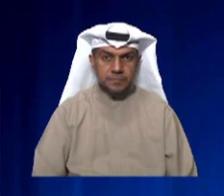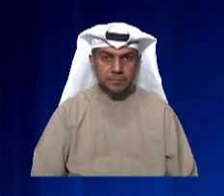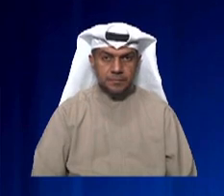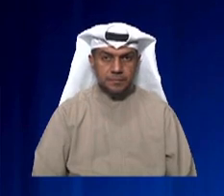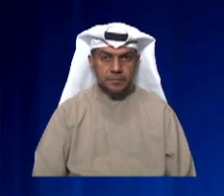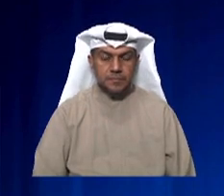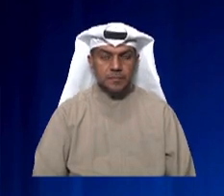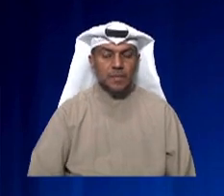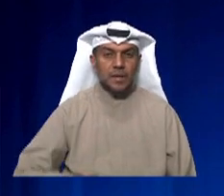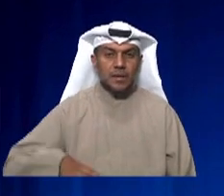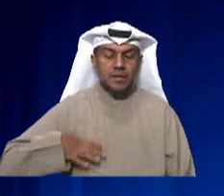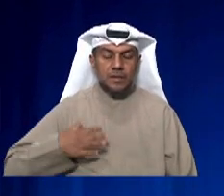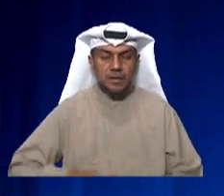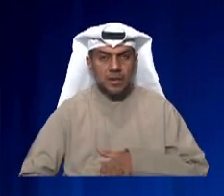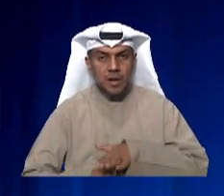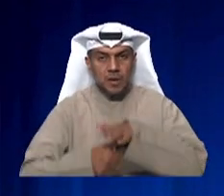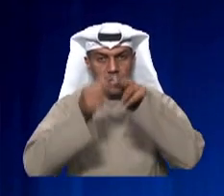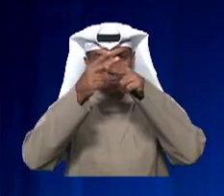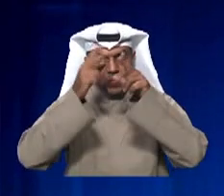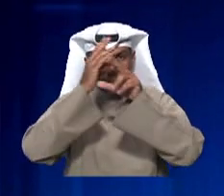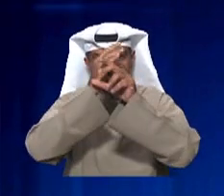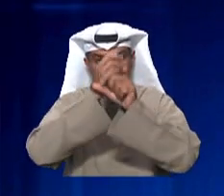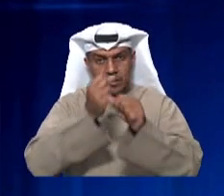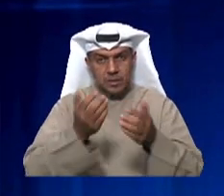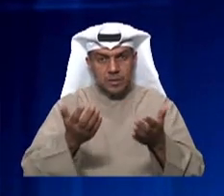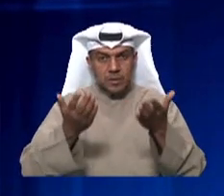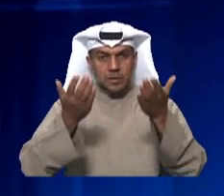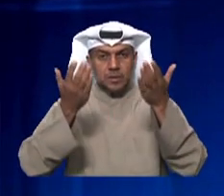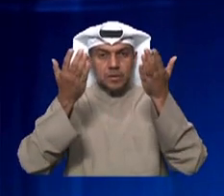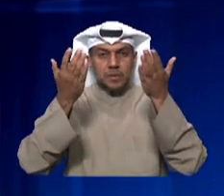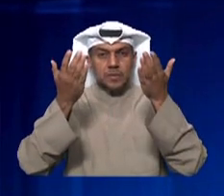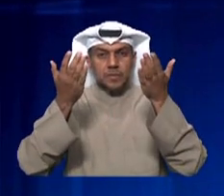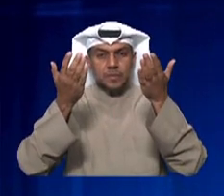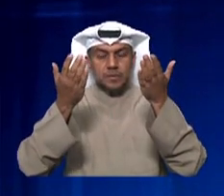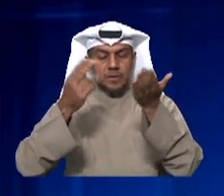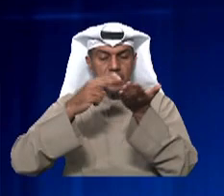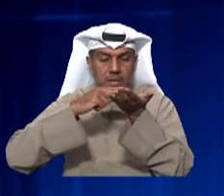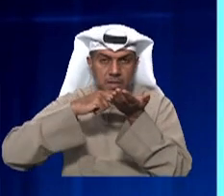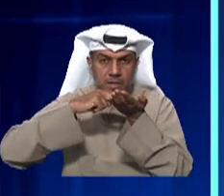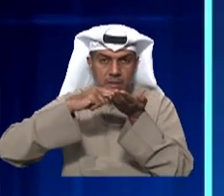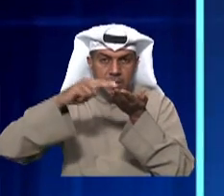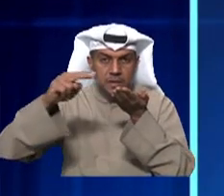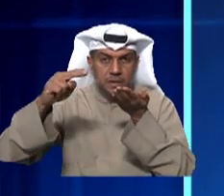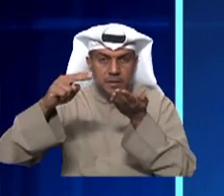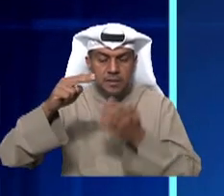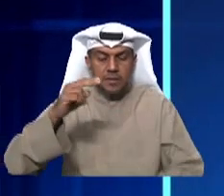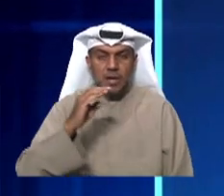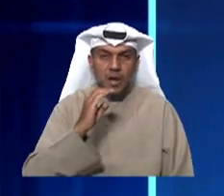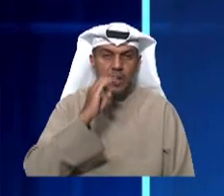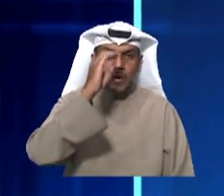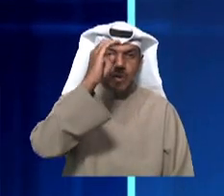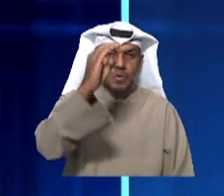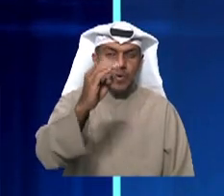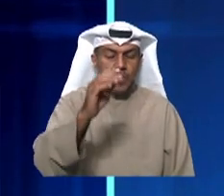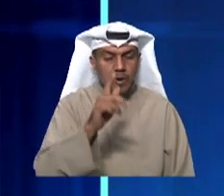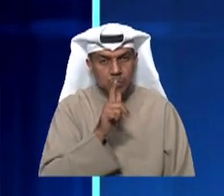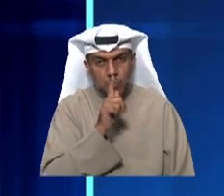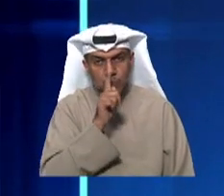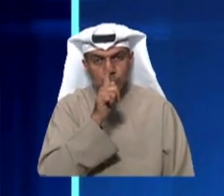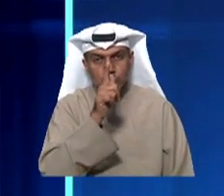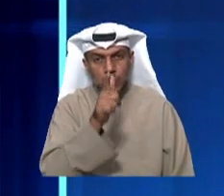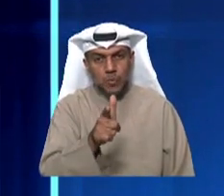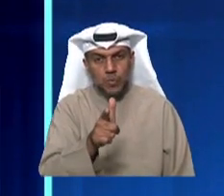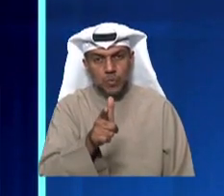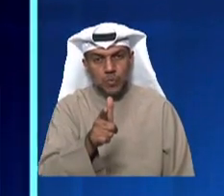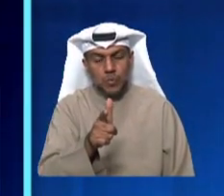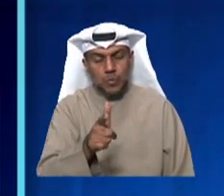هذا وقد بعث حضرة صاحب السمو أمير البلاد الشيخ مشعل الأحمد الجابر الصباح حفظه الله ورعاه برسالة جوابية لفخامته